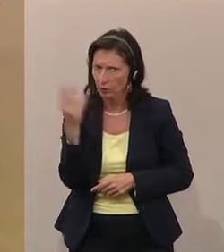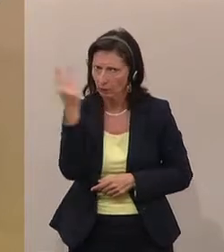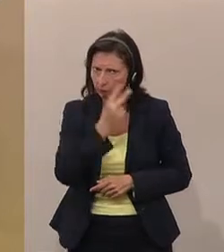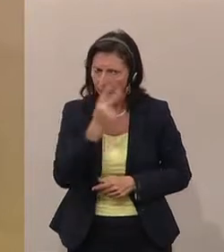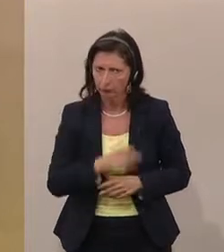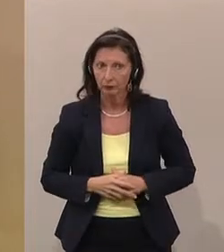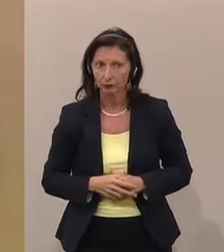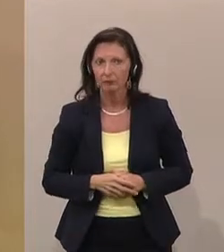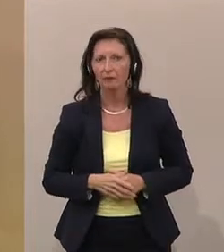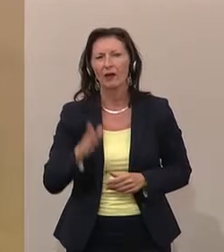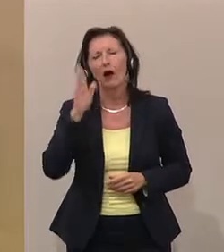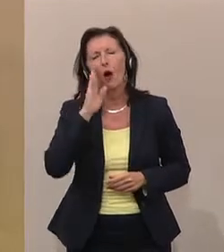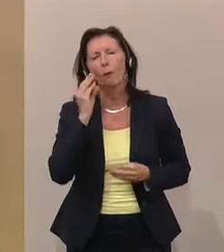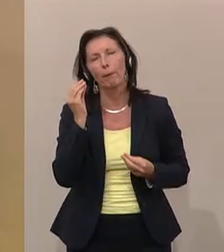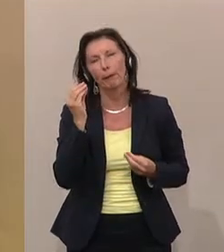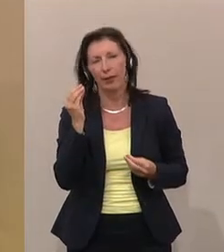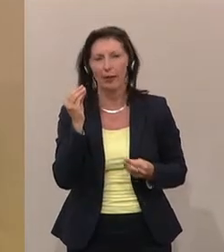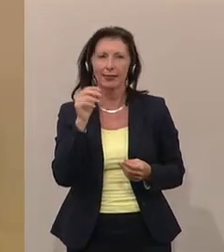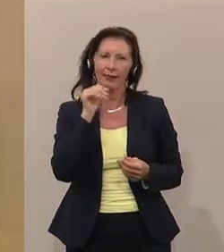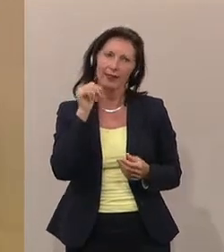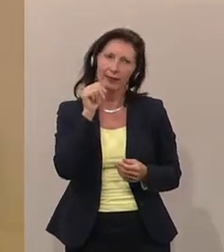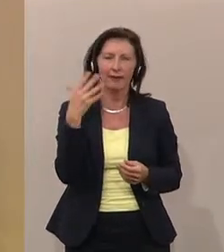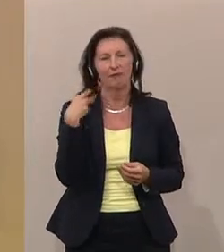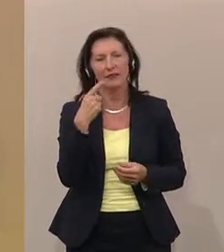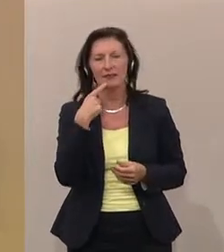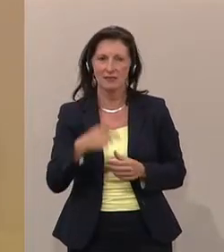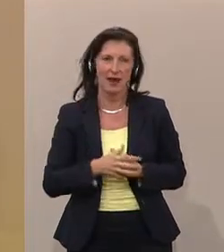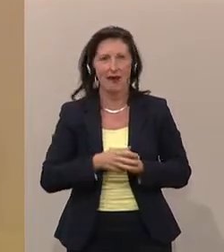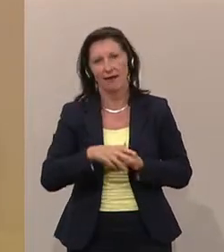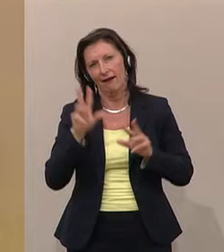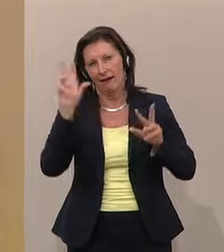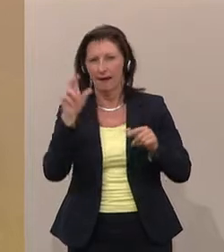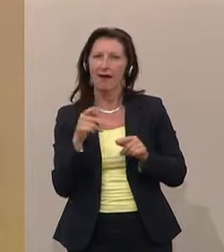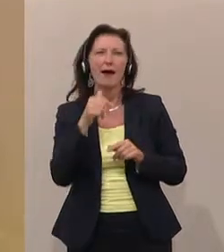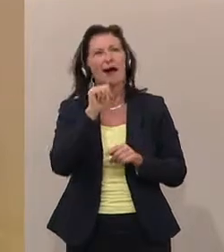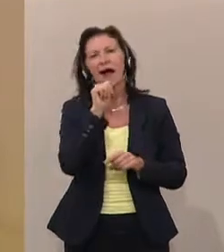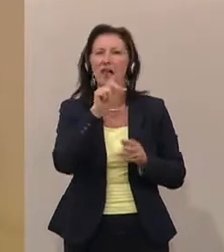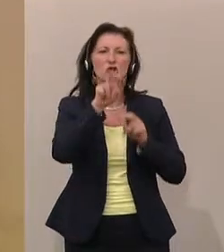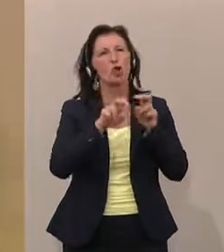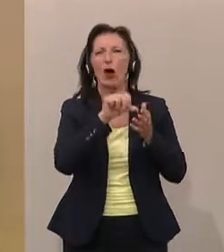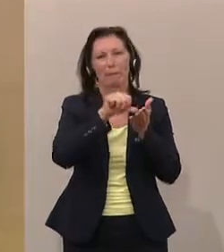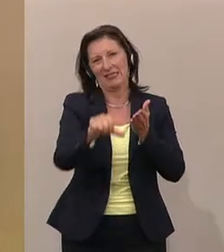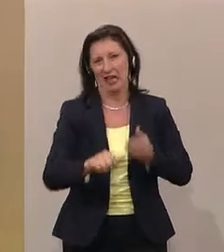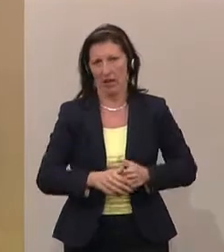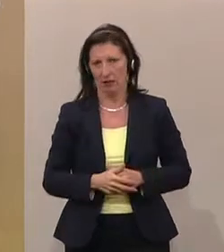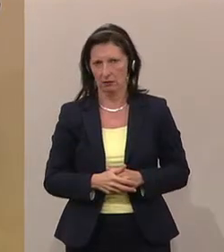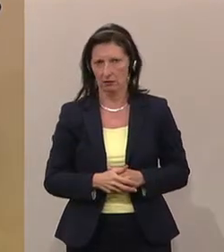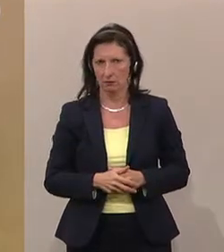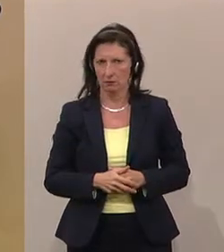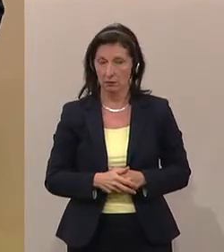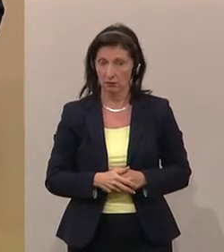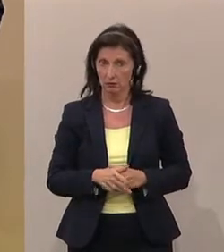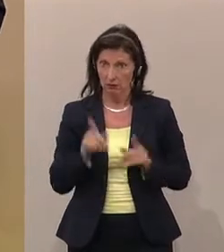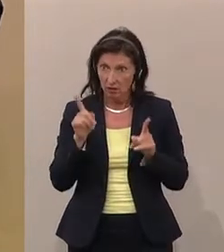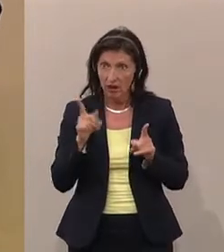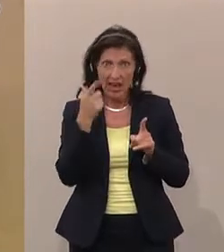Und kommen Sie mal jetzt bitte nicht mit dem Schmäh, die zahlen ja keine Steuern. Das, was stimmt, ist, die Eltern